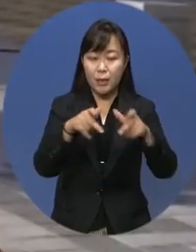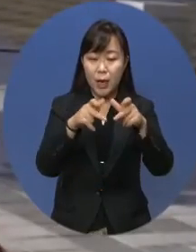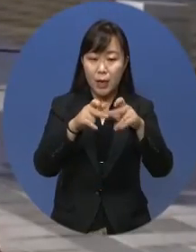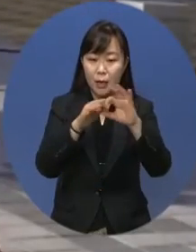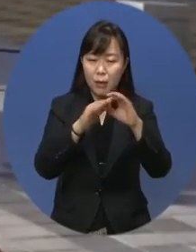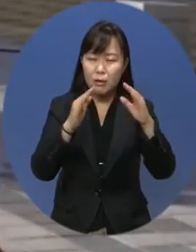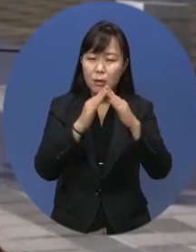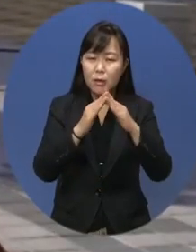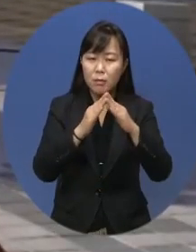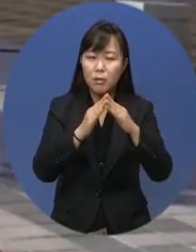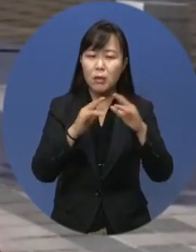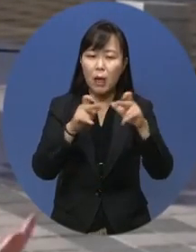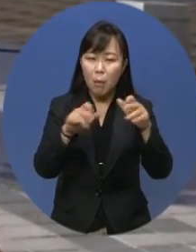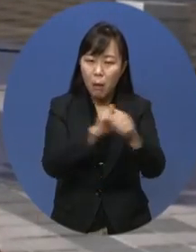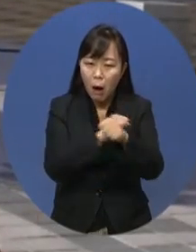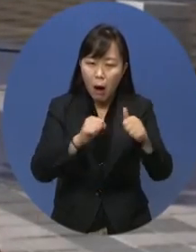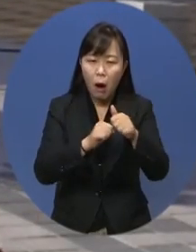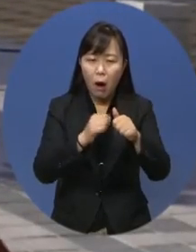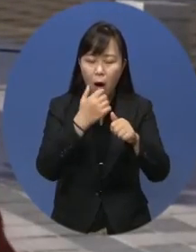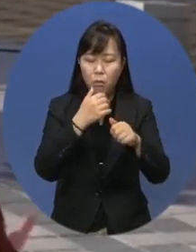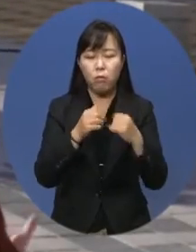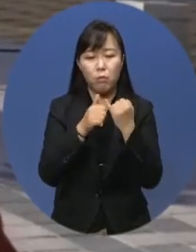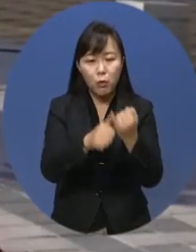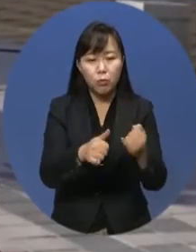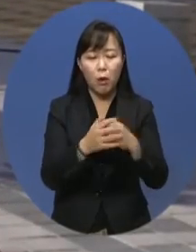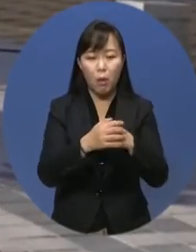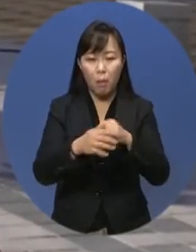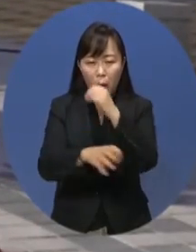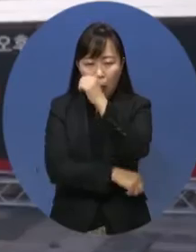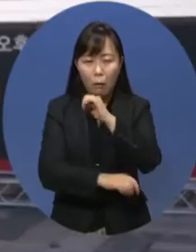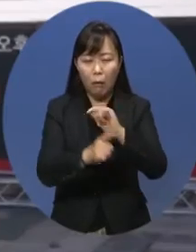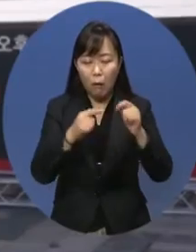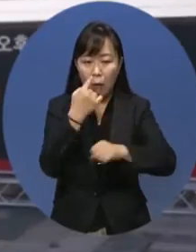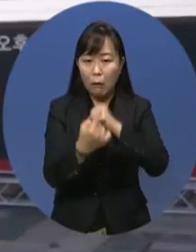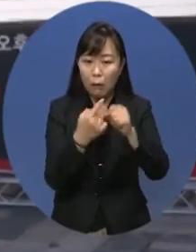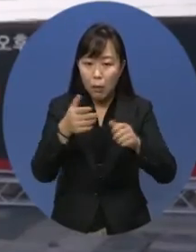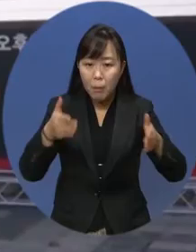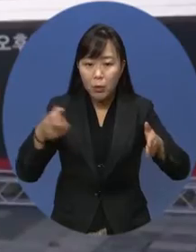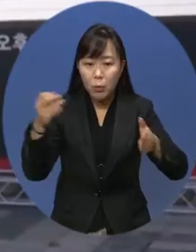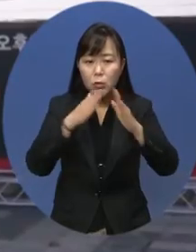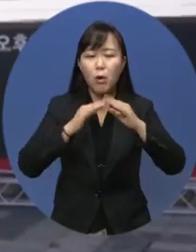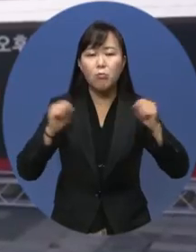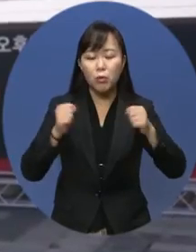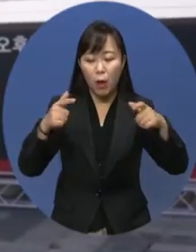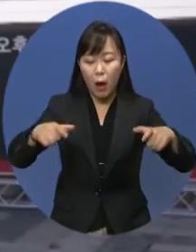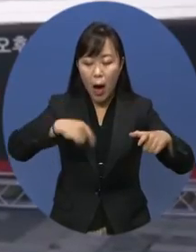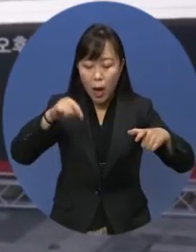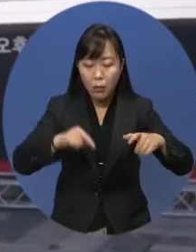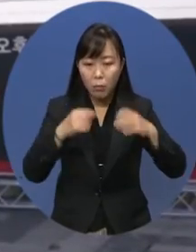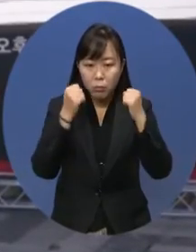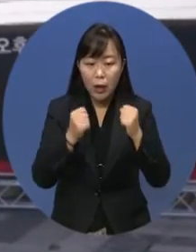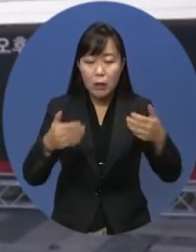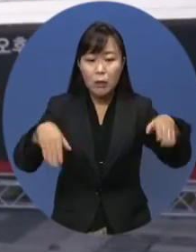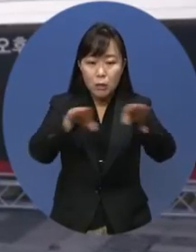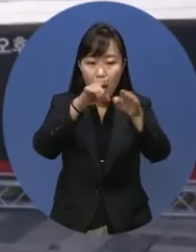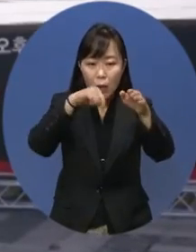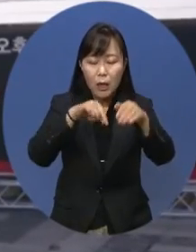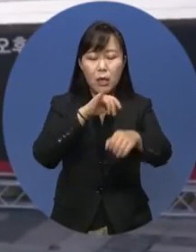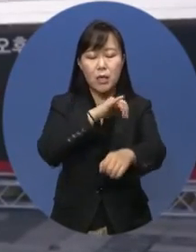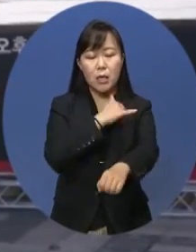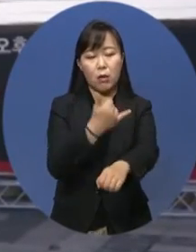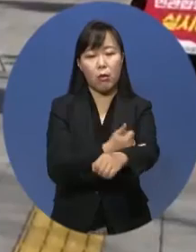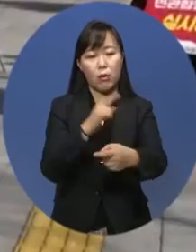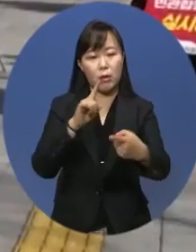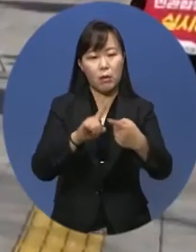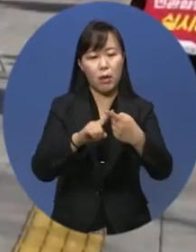성추행 횡령 사건이 발생한 지 1년여 만에 또다시 전라북도 내 장애인 거주시설 인권 침해 사건이